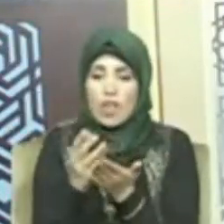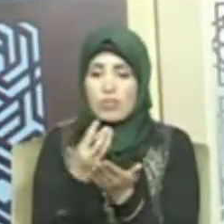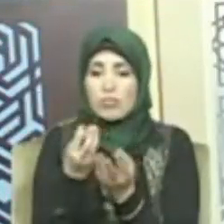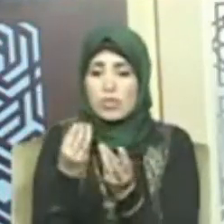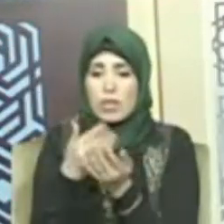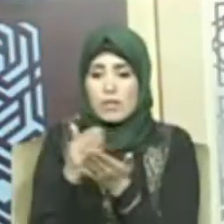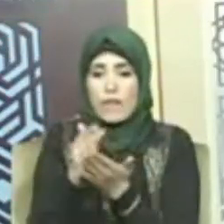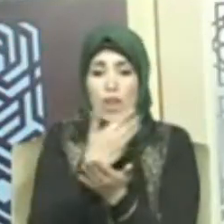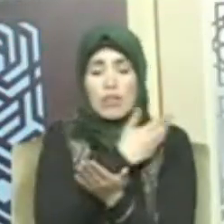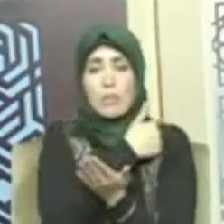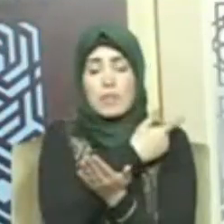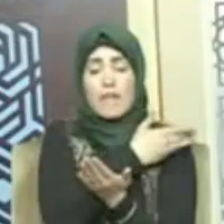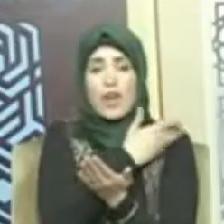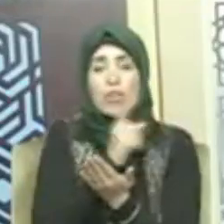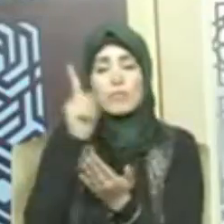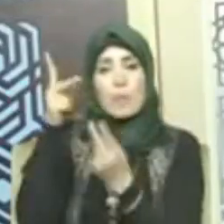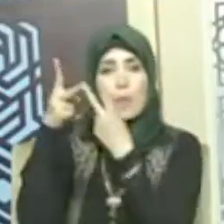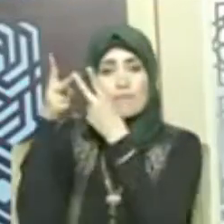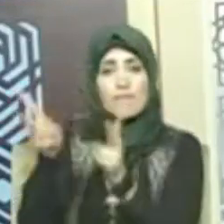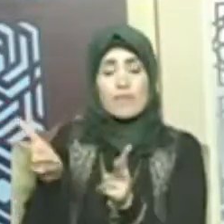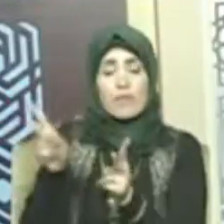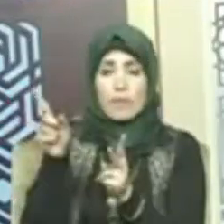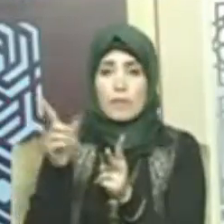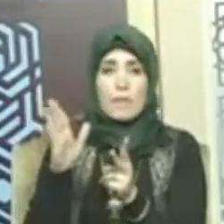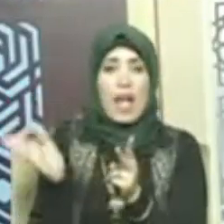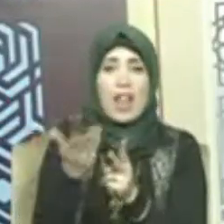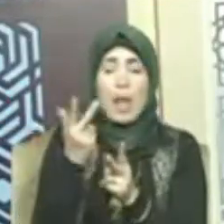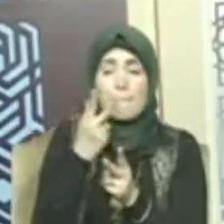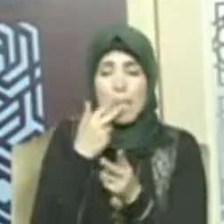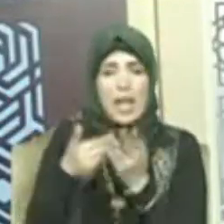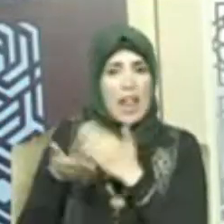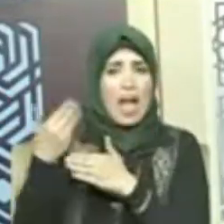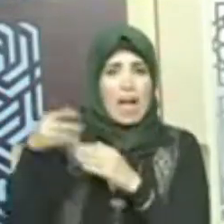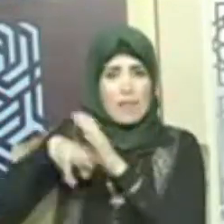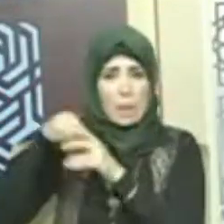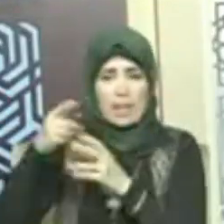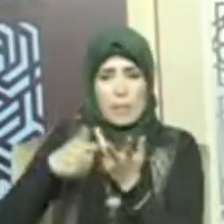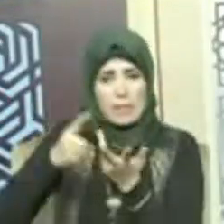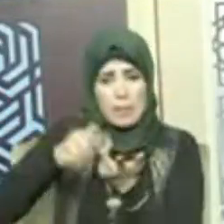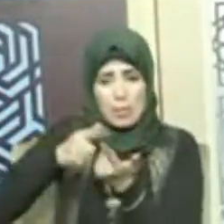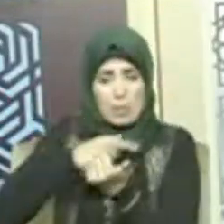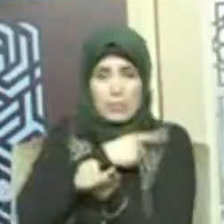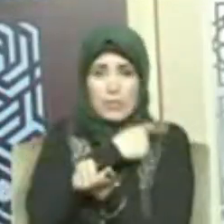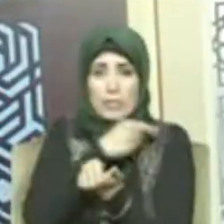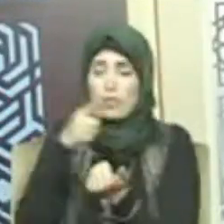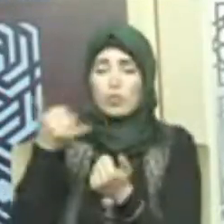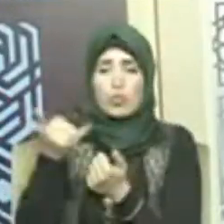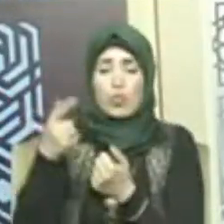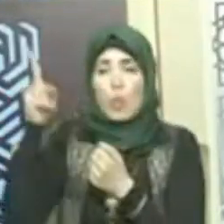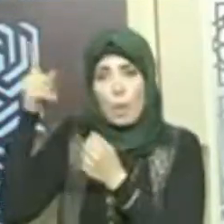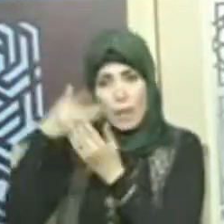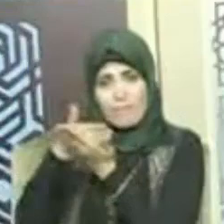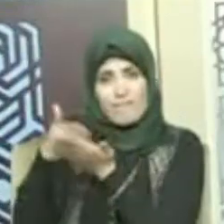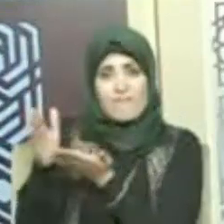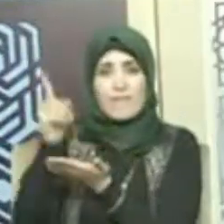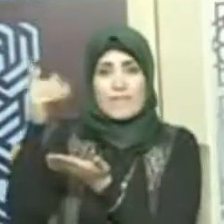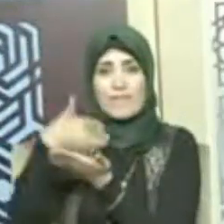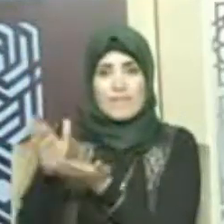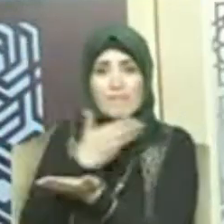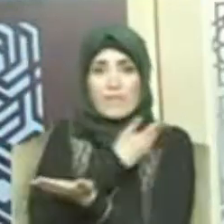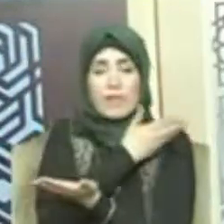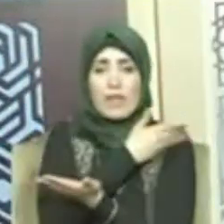غفرت لك على ما كان منك ولا أبالي، يا ابن